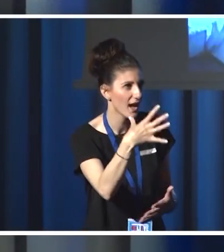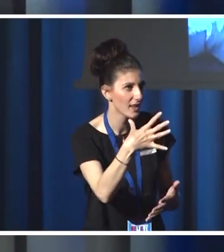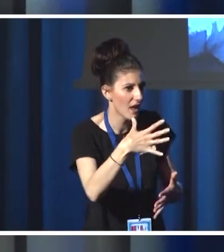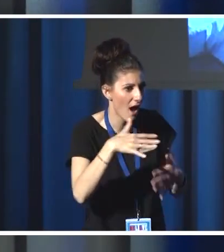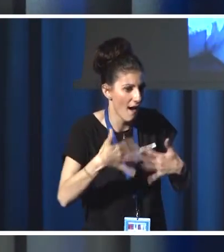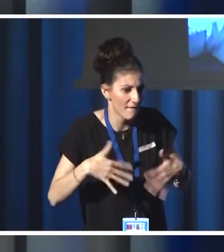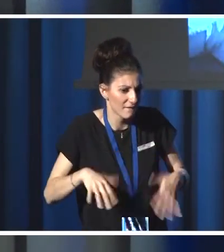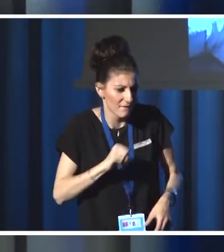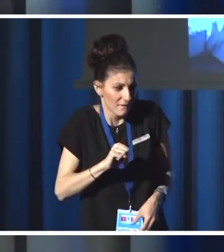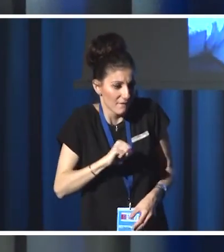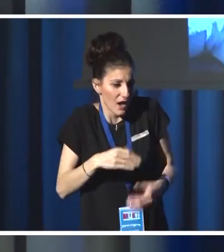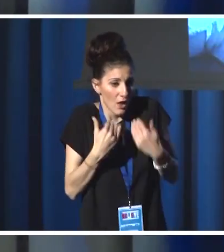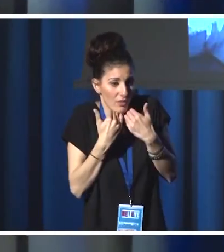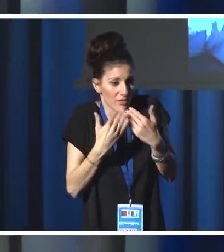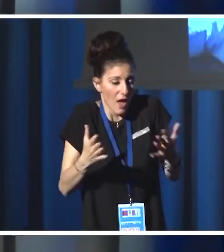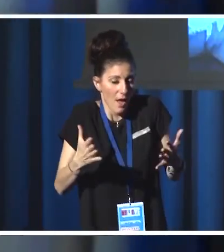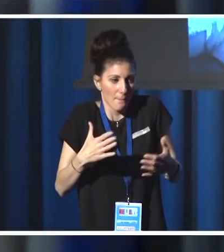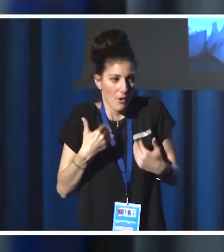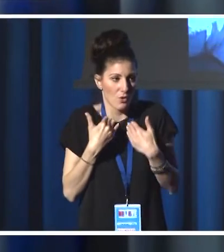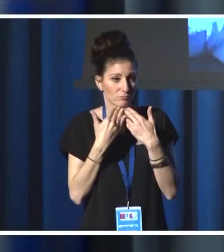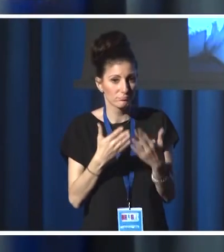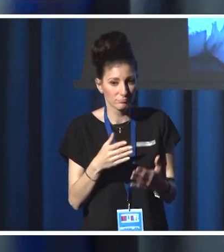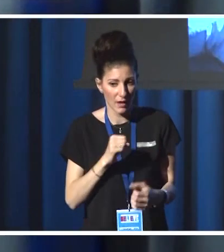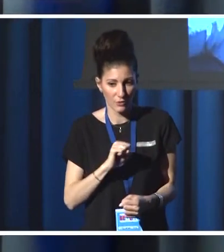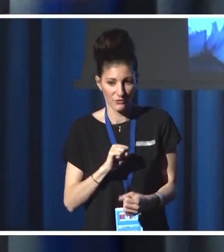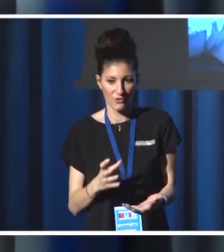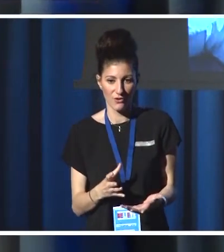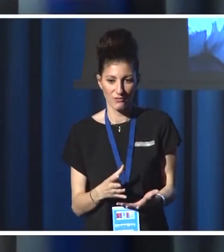να ρθούμε εκεί κοντά και τότε συνειδητοποίησα